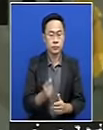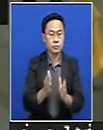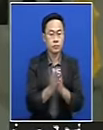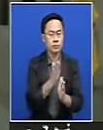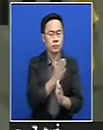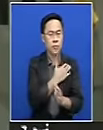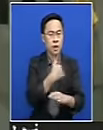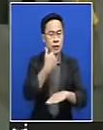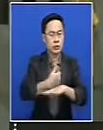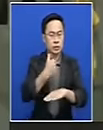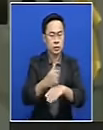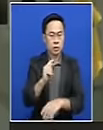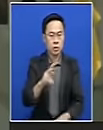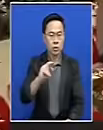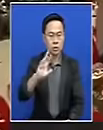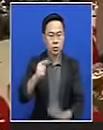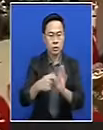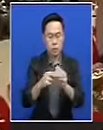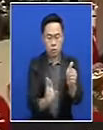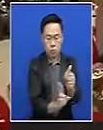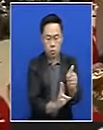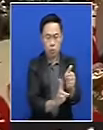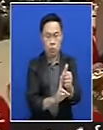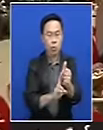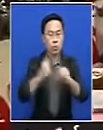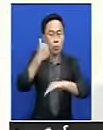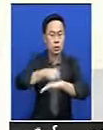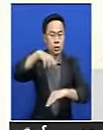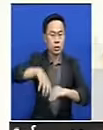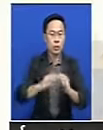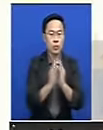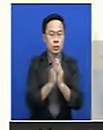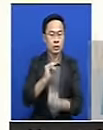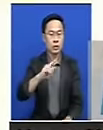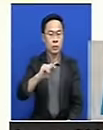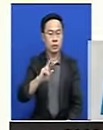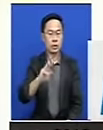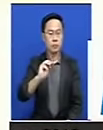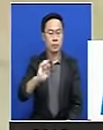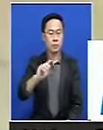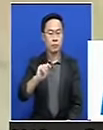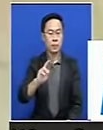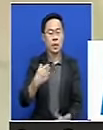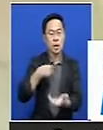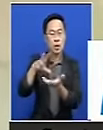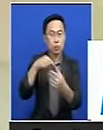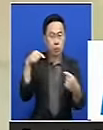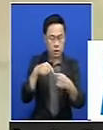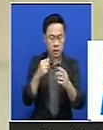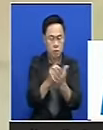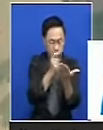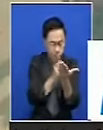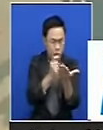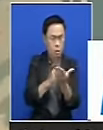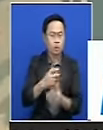คลาจารย์หรือเจ้าคุณธงชัยผู้ช่วยเจ้าวาดวัดไตรมิตรวิทยารามเปิดเผยว่าวันนี้ดาวมฤตยูจะเคลื่อนทับดวงเมืองส่งผล